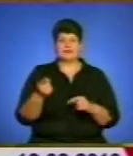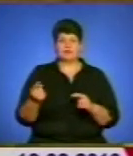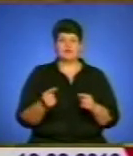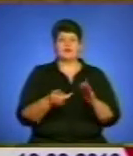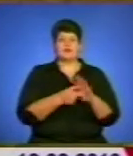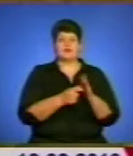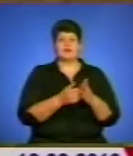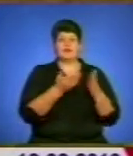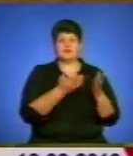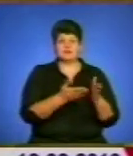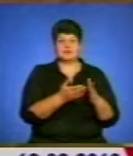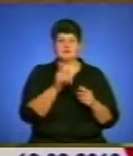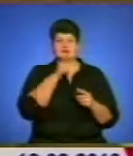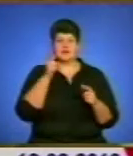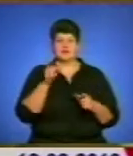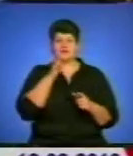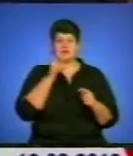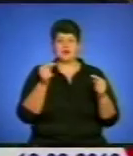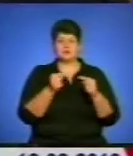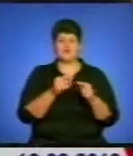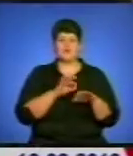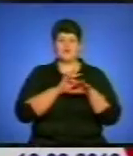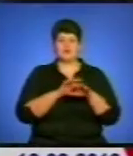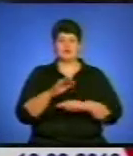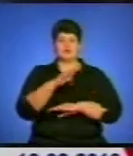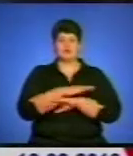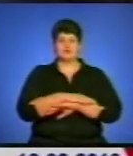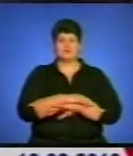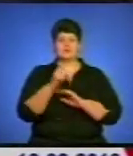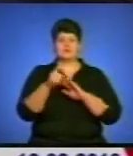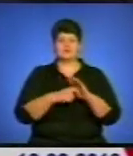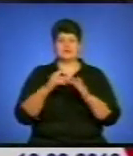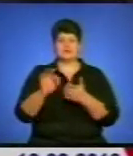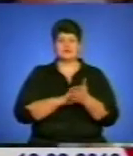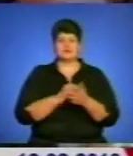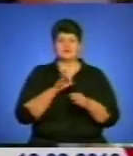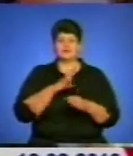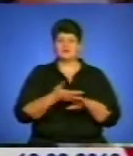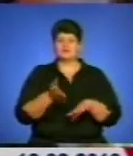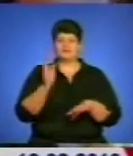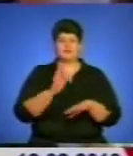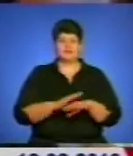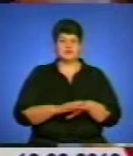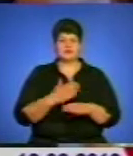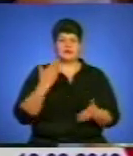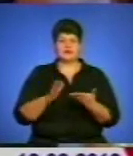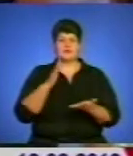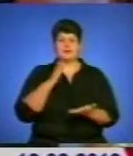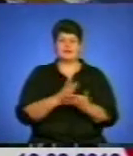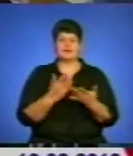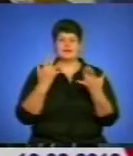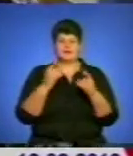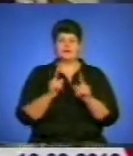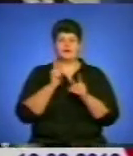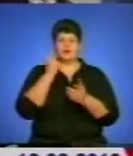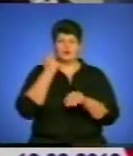класі, визначений термін, час проводили урок. Пізнати одразу вчителя від Бога важко, каже Іван Запорожан. Але є кілька основних рис,